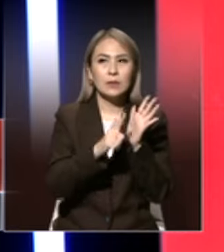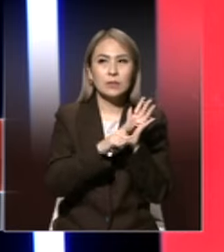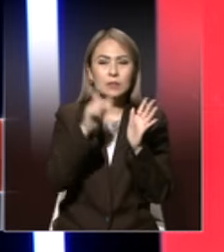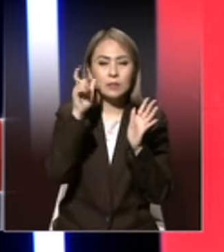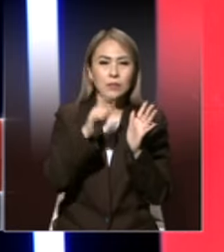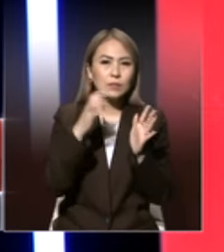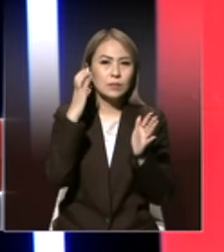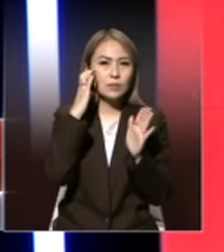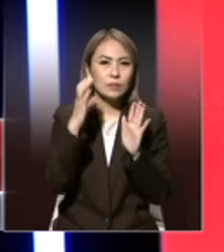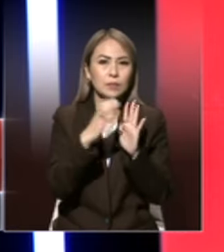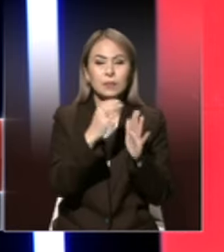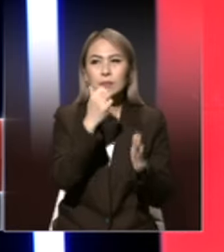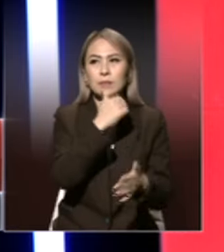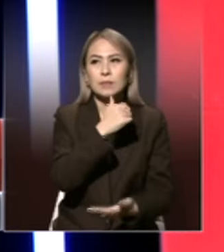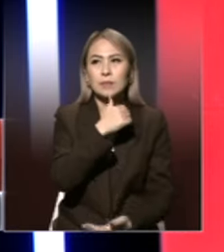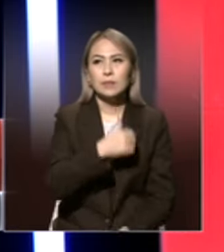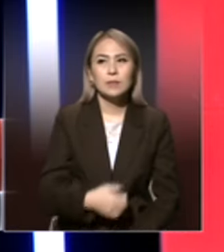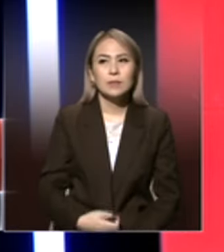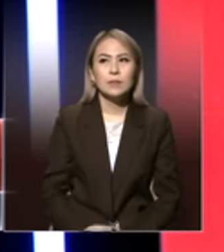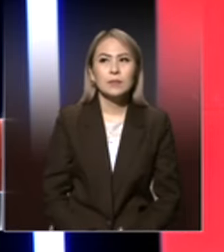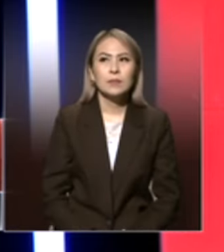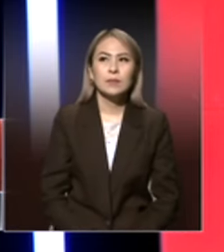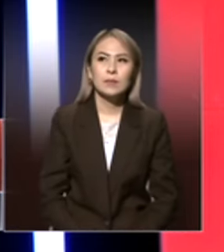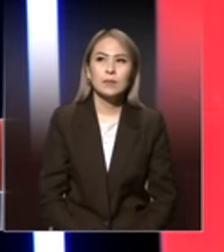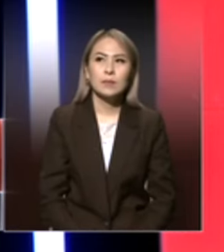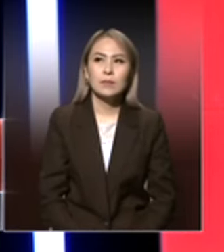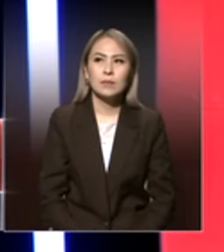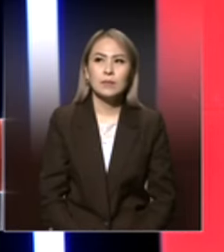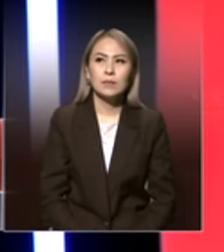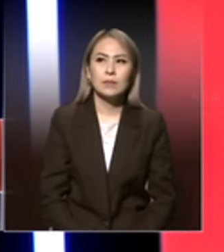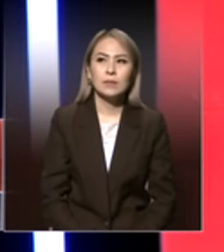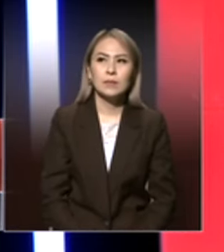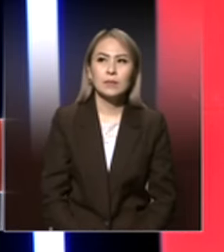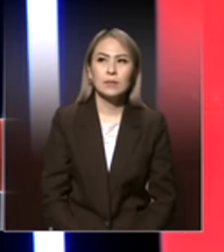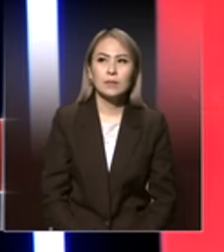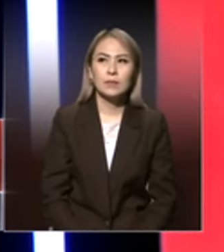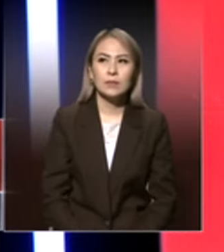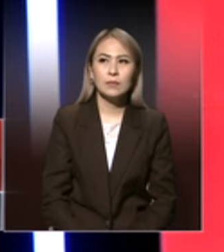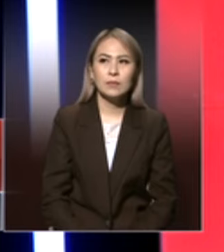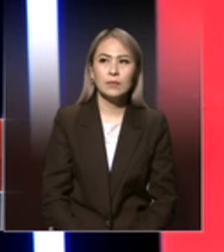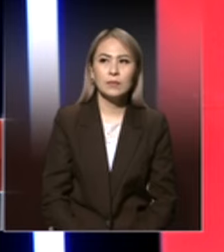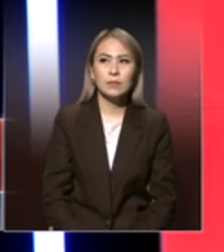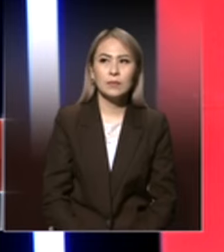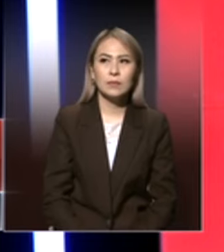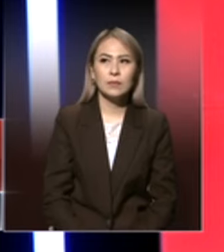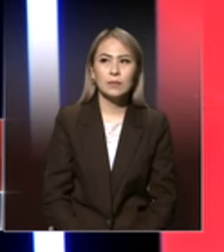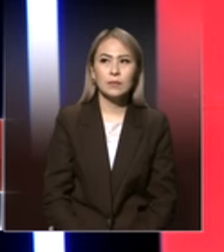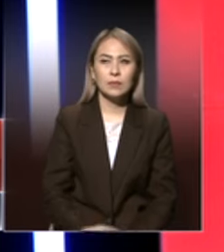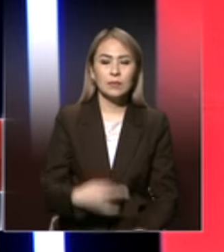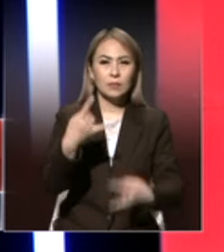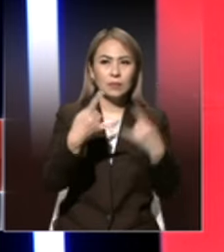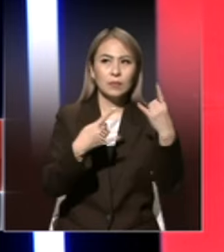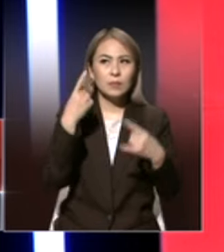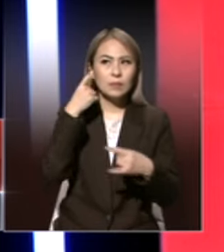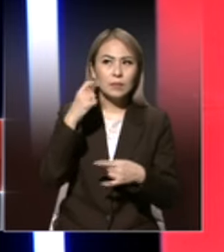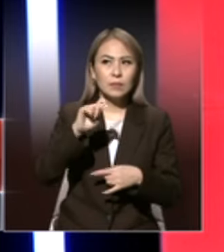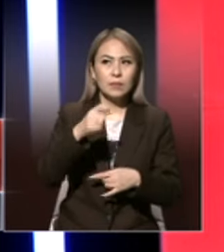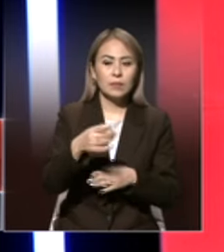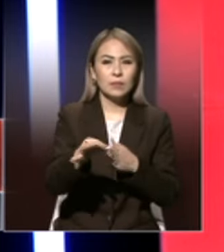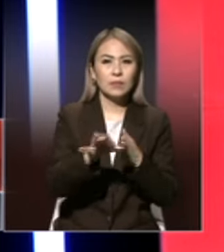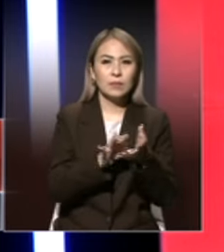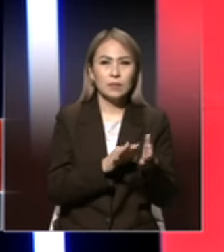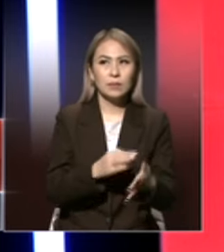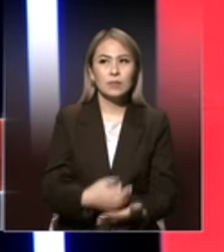Сәлеметсіз бе, тыңдап көрсек сізді. Жаңа айттым ғой енді. Жалпы бізге хабарласқан көрермендер теледидардың дауысын бірден